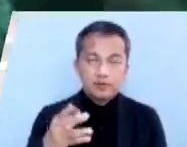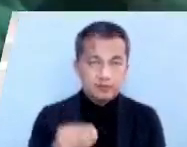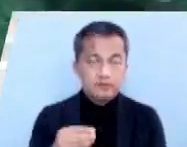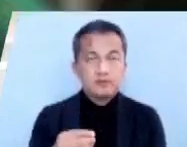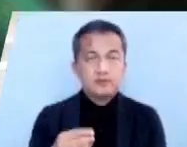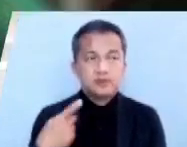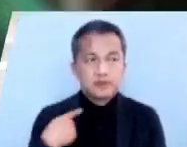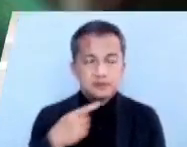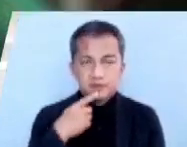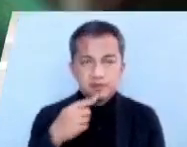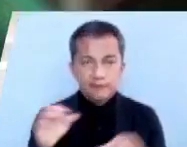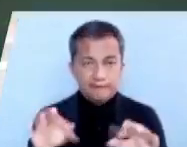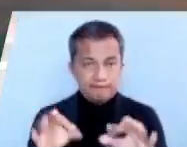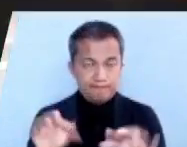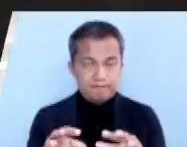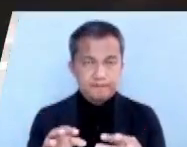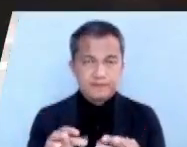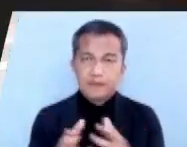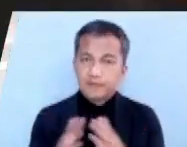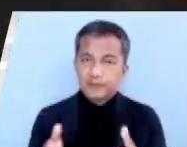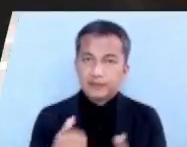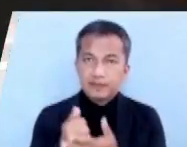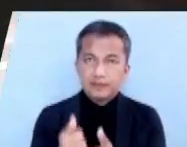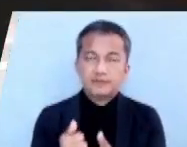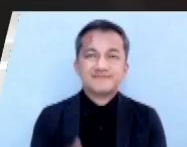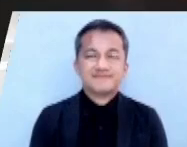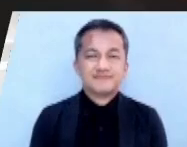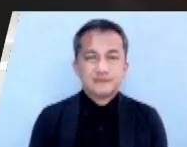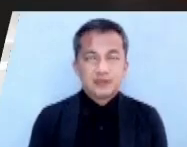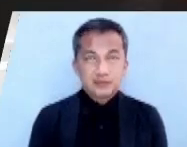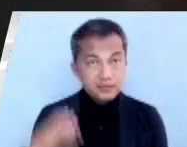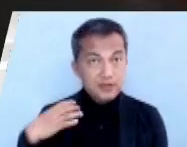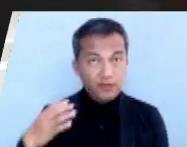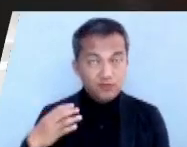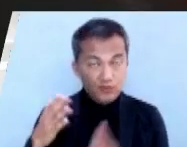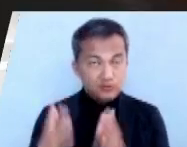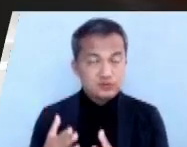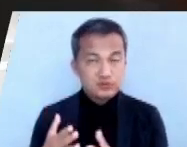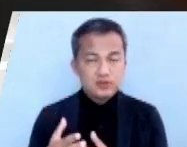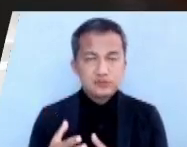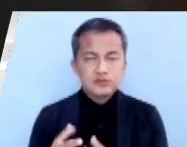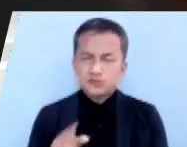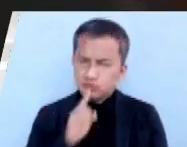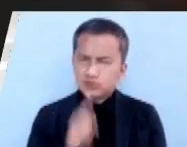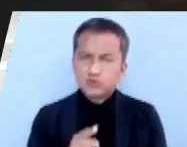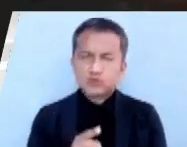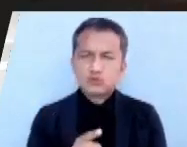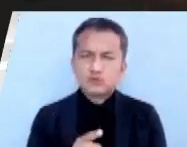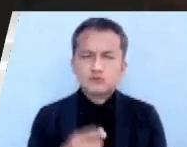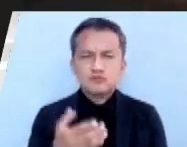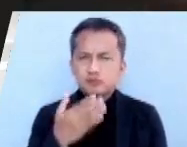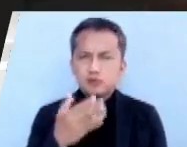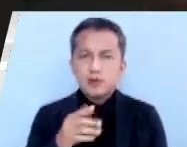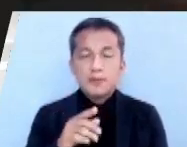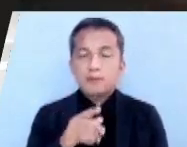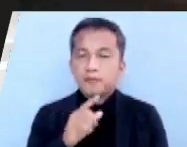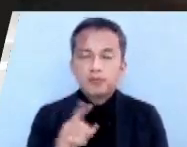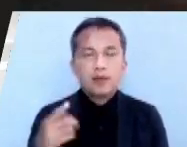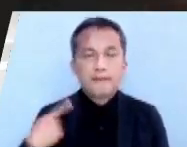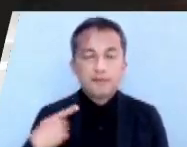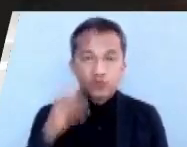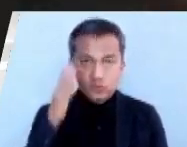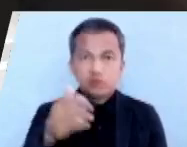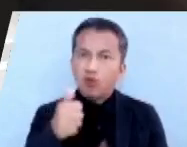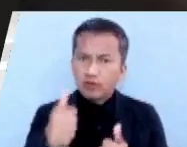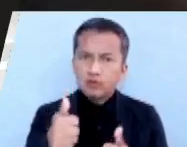feedbacks na malaking tulong nga po. As a coach po, it's really promising and we're very grateful. We can really assure that